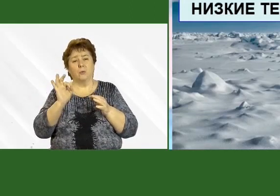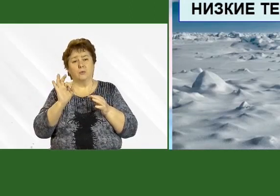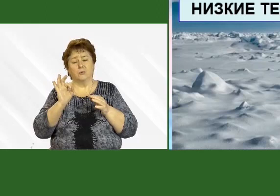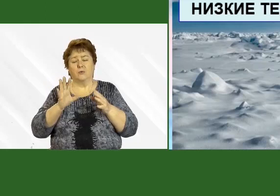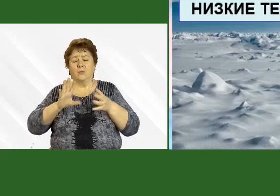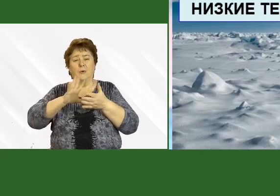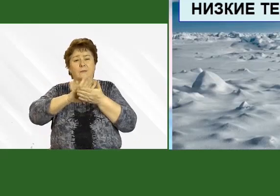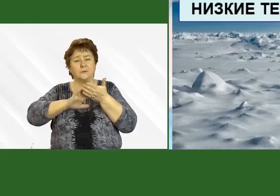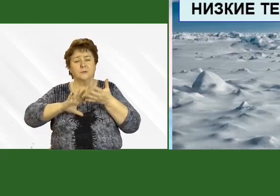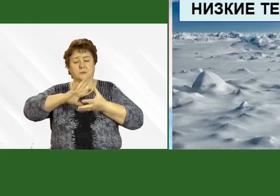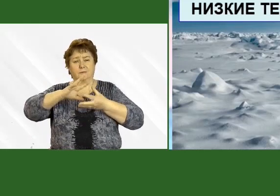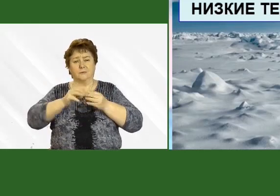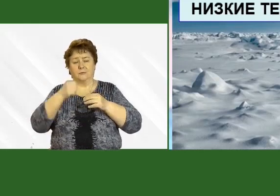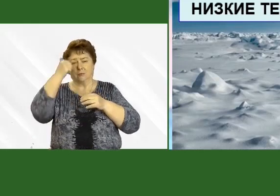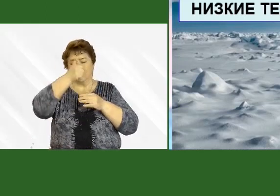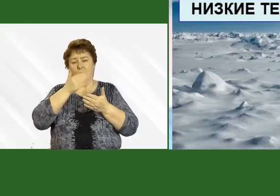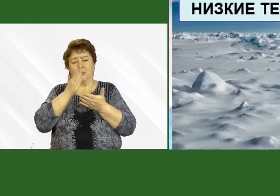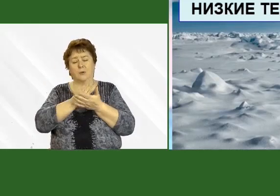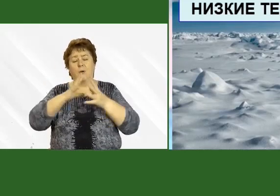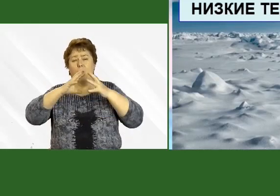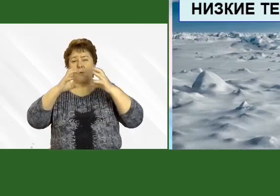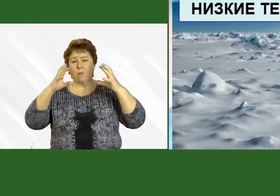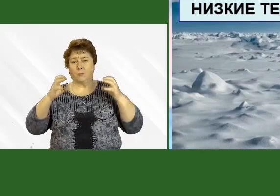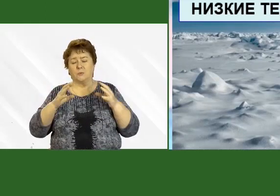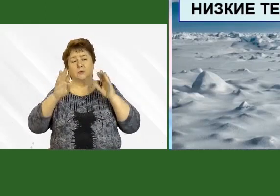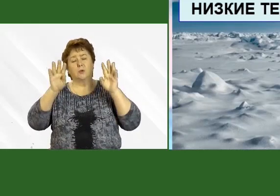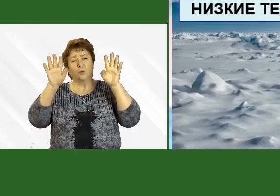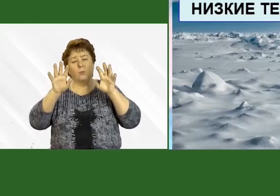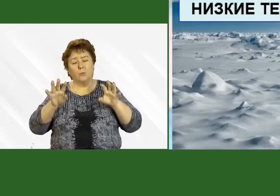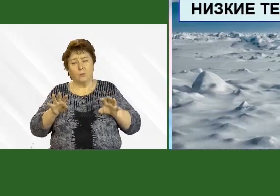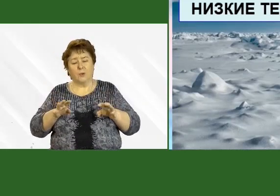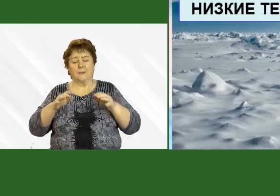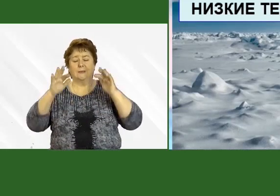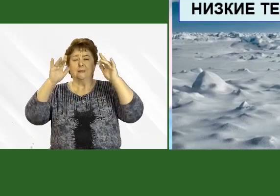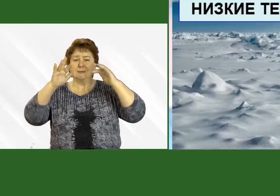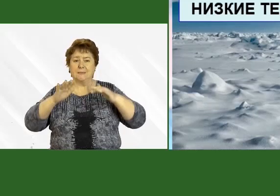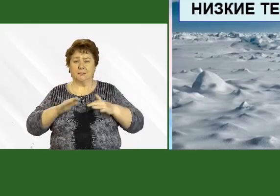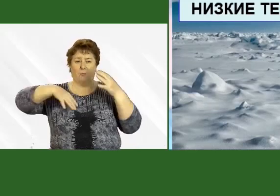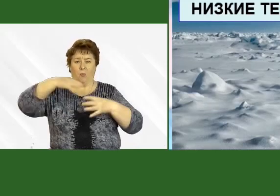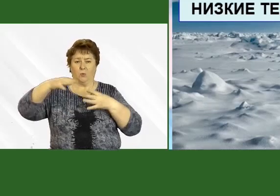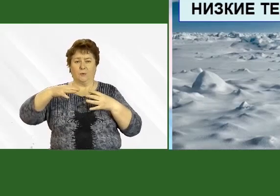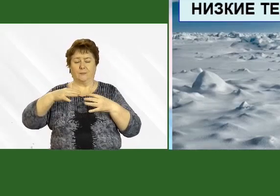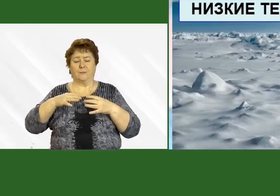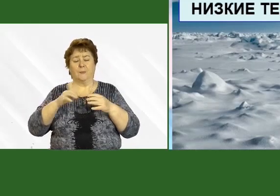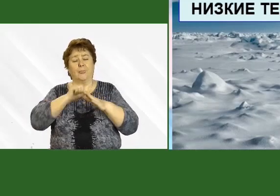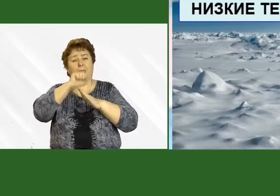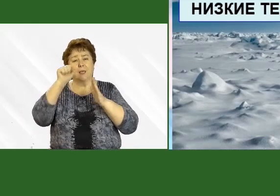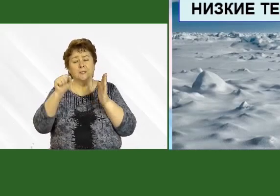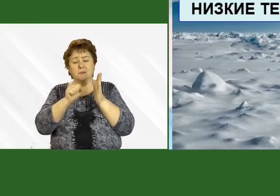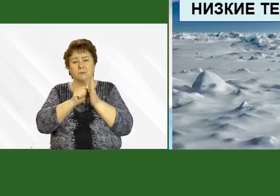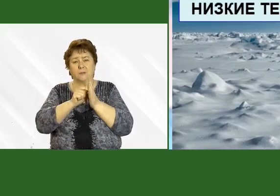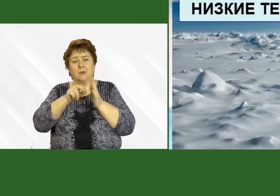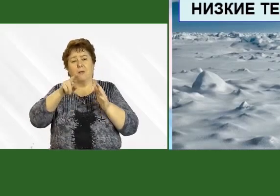течение всего года преобладает облачность туман и снежные бури зимняя полярная